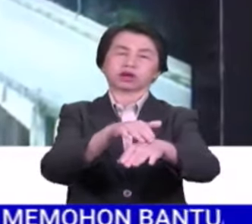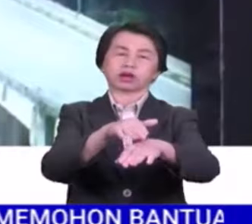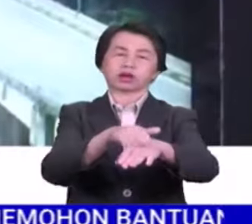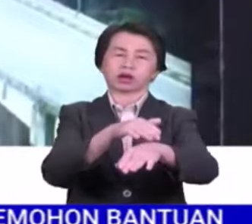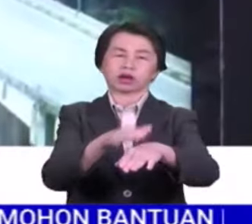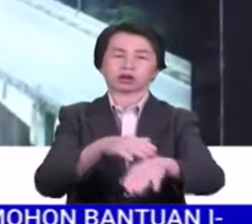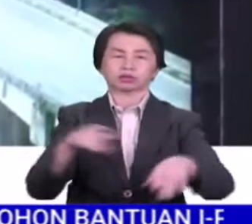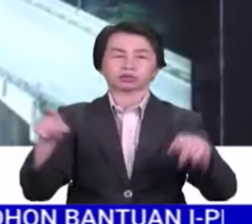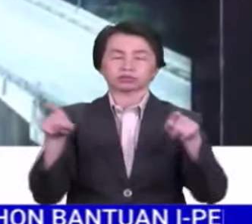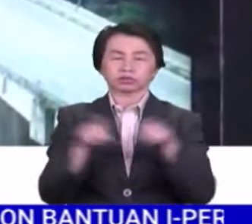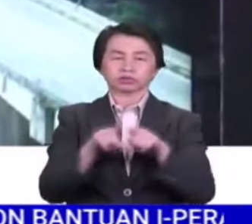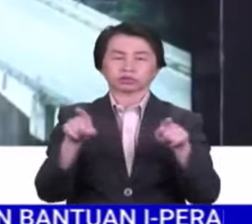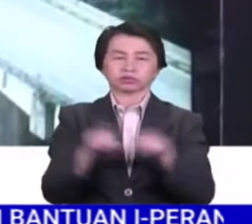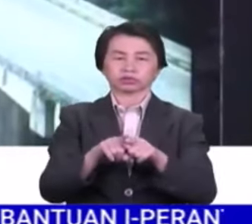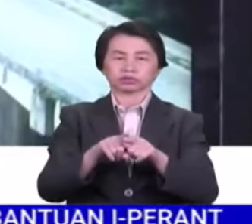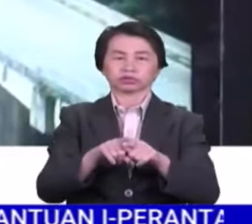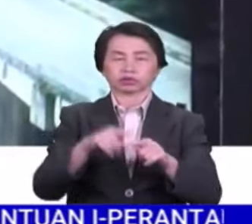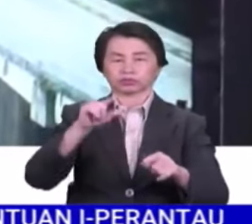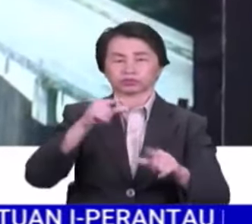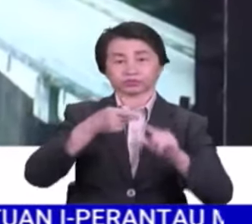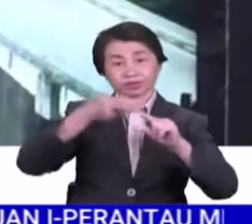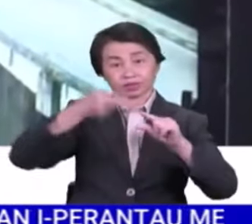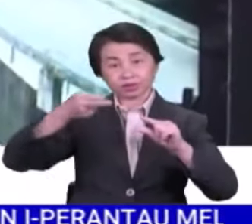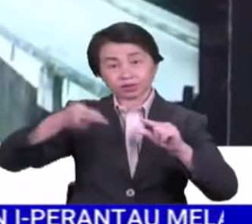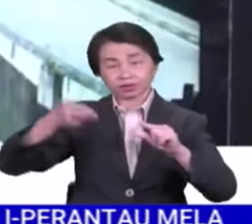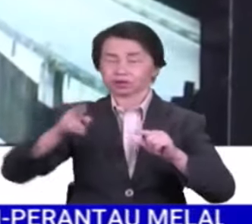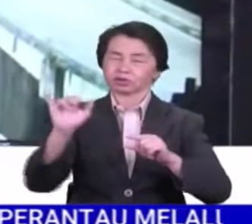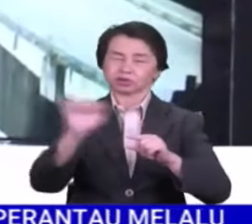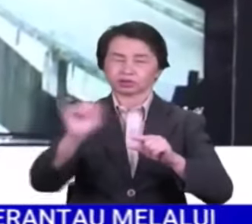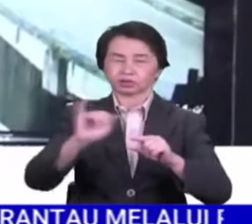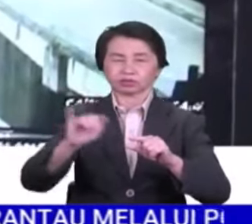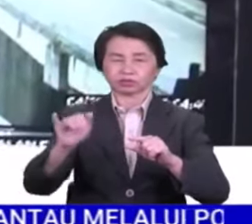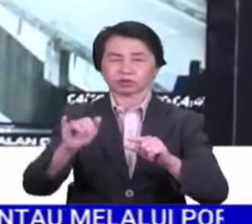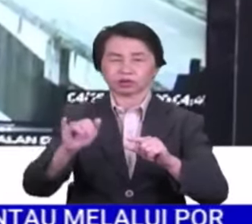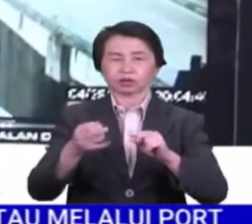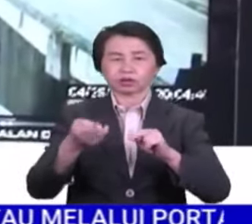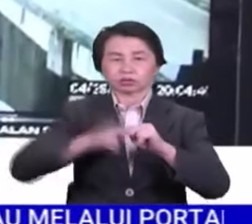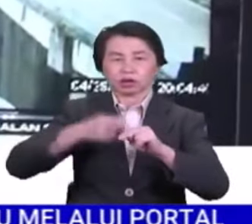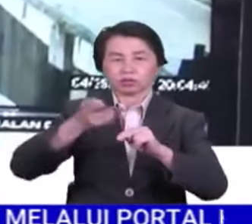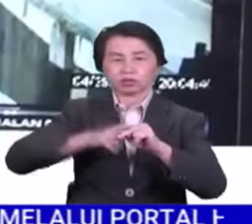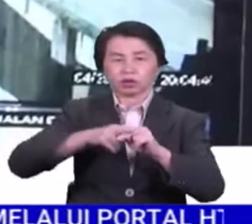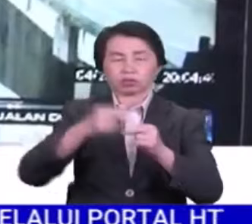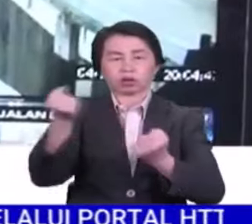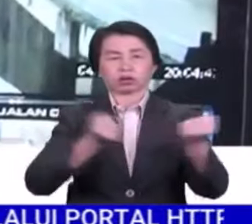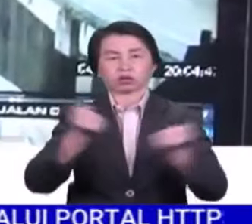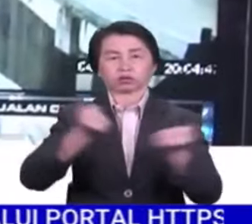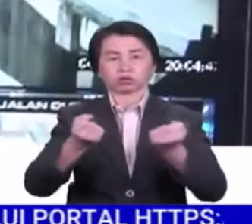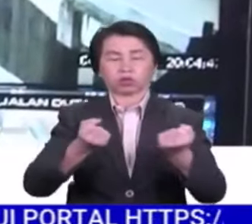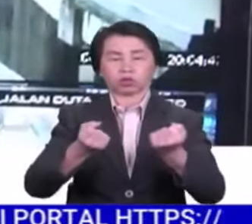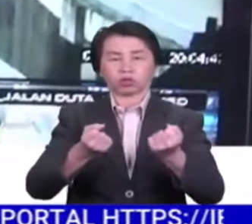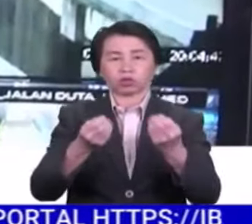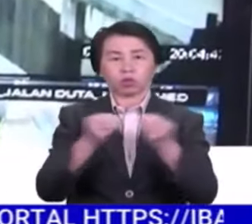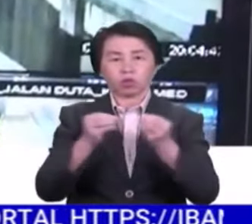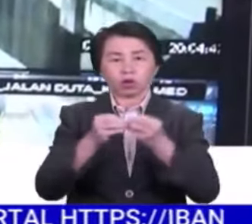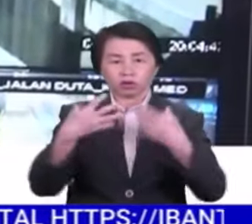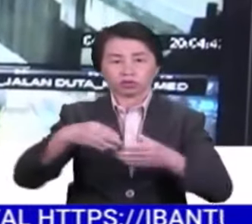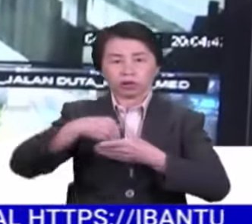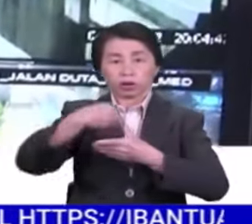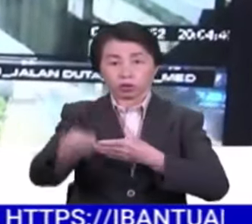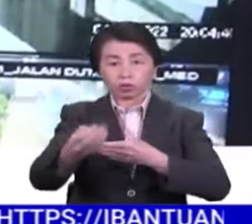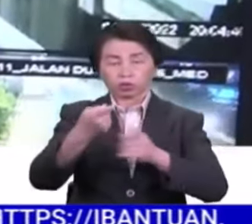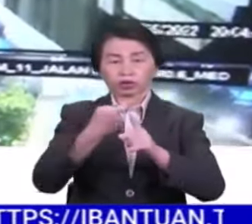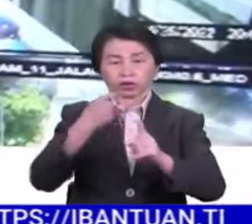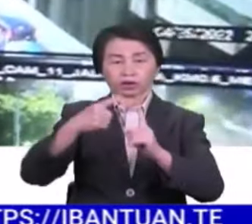di Genting Sempah ini, yang mengalami pertambahan bilangan kenderaan selepas keluar daripada Tol